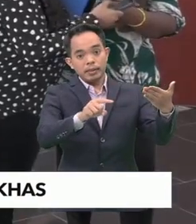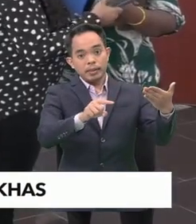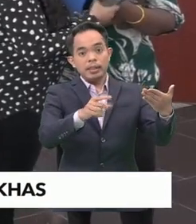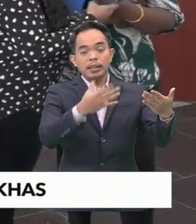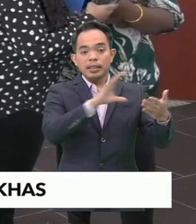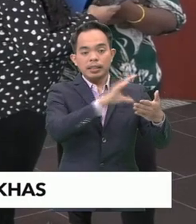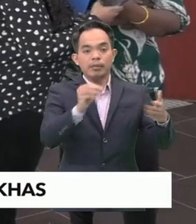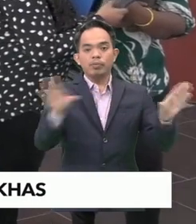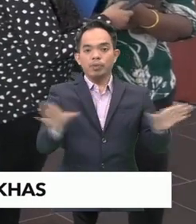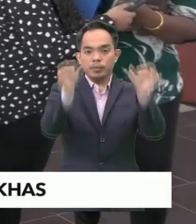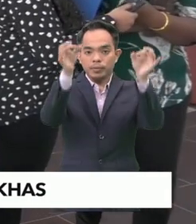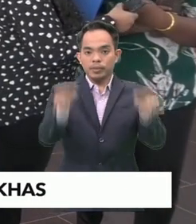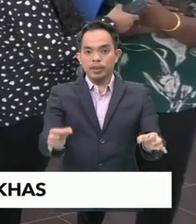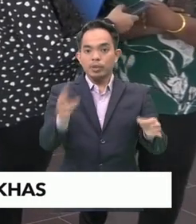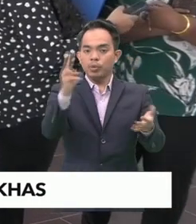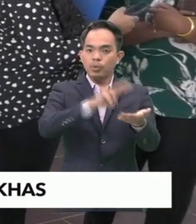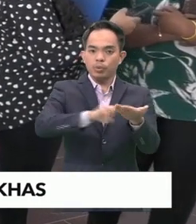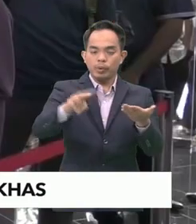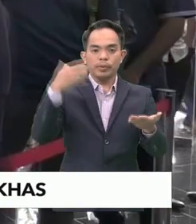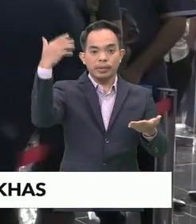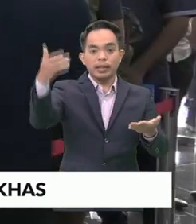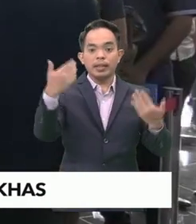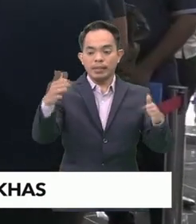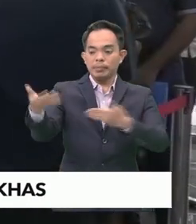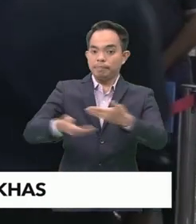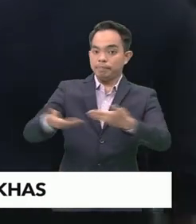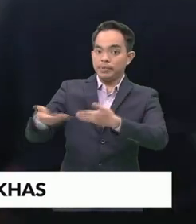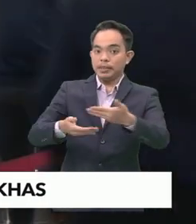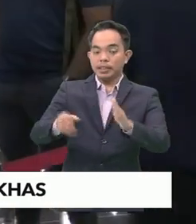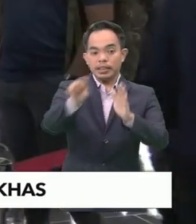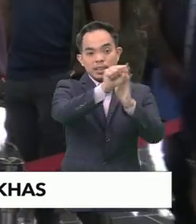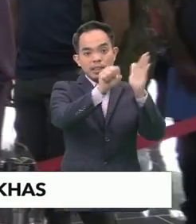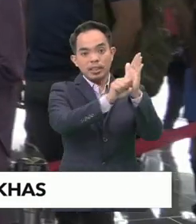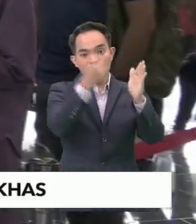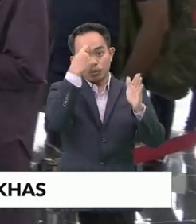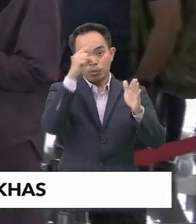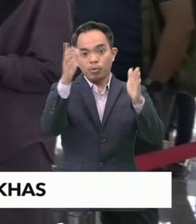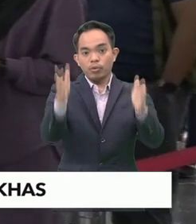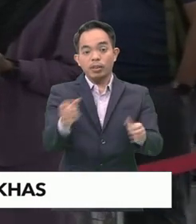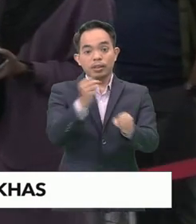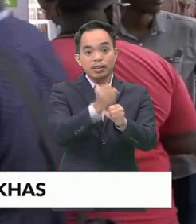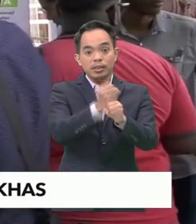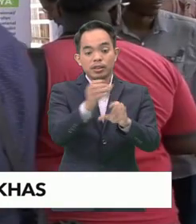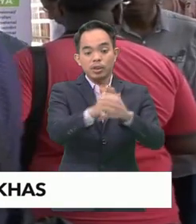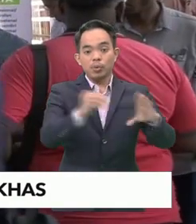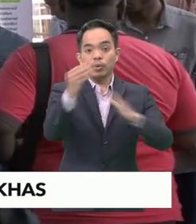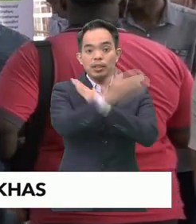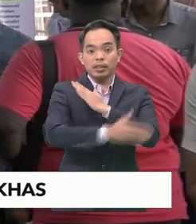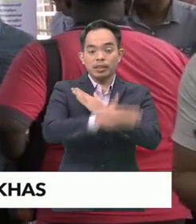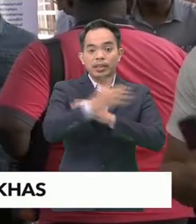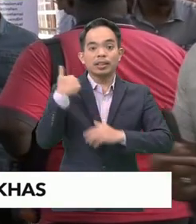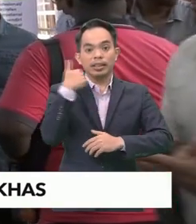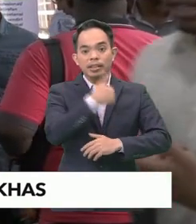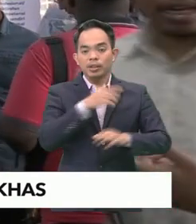dalam dua minggu yaitu garis bantu untuk secara kasar kita akan